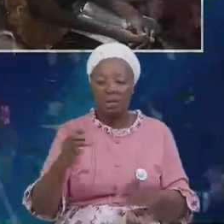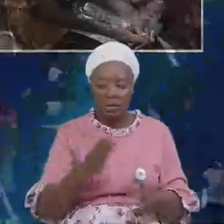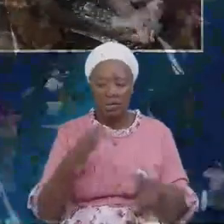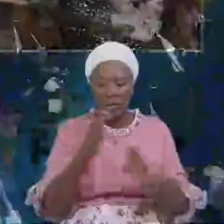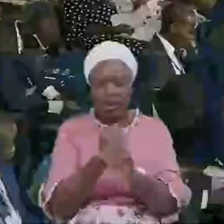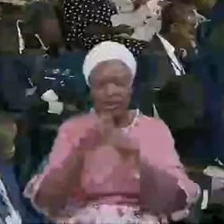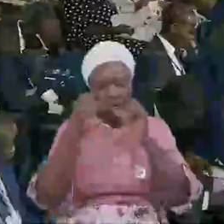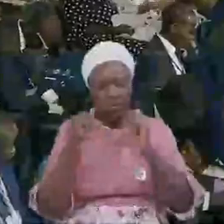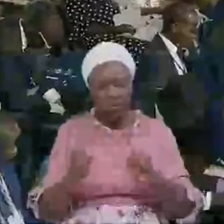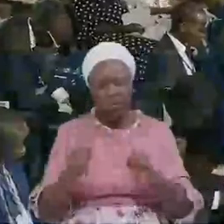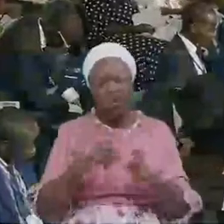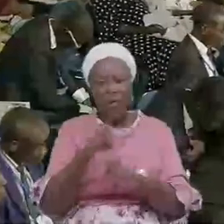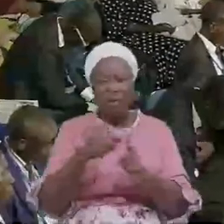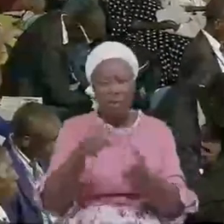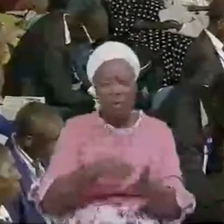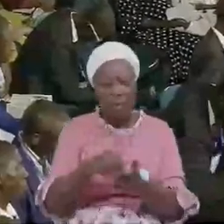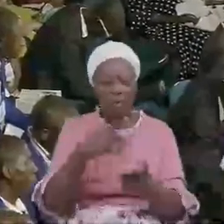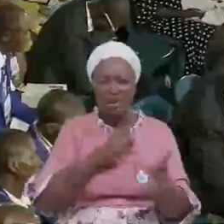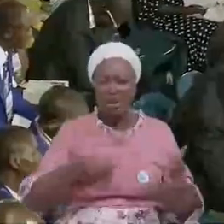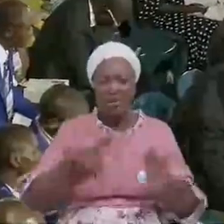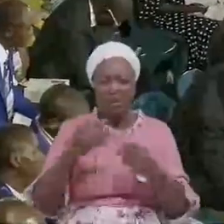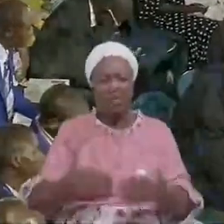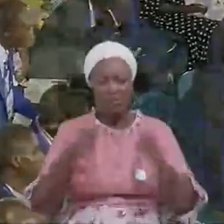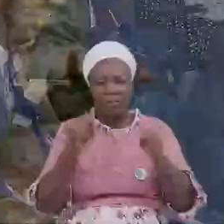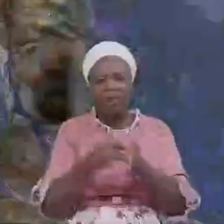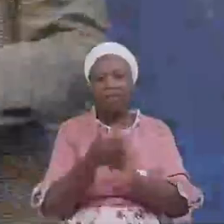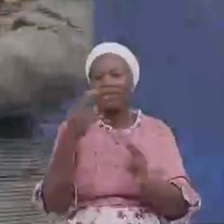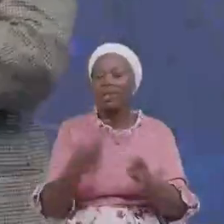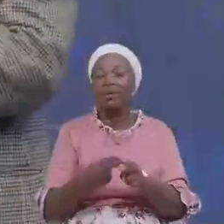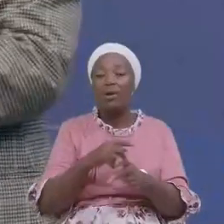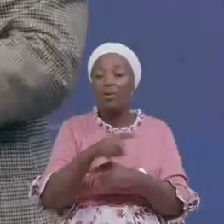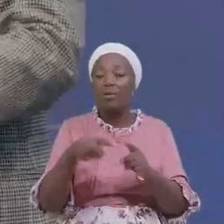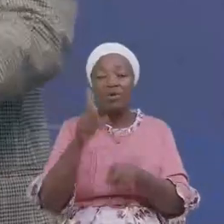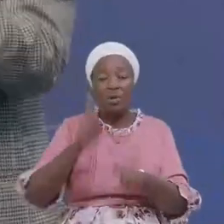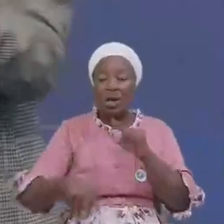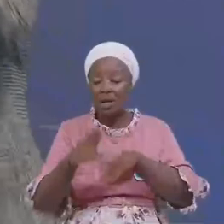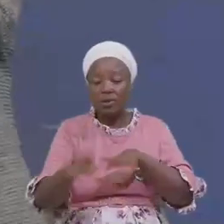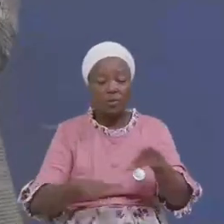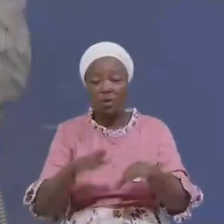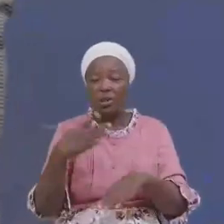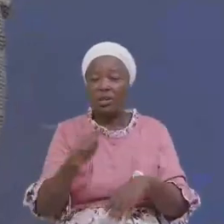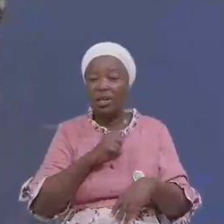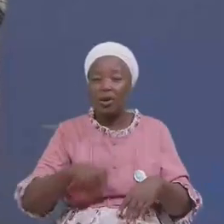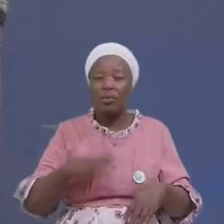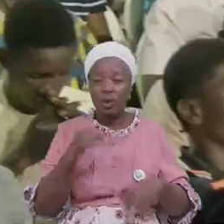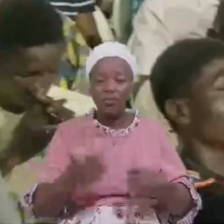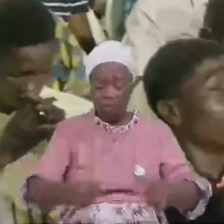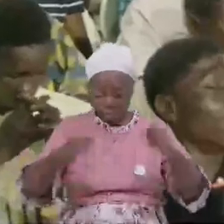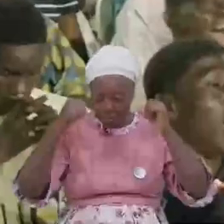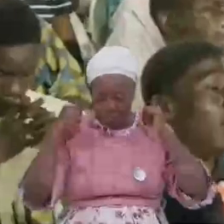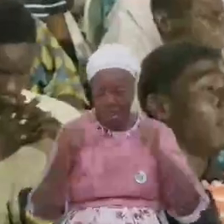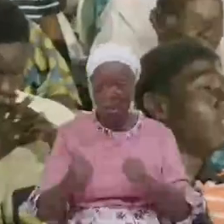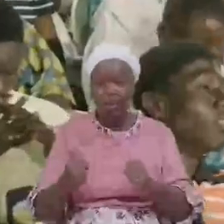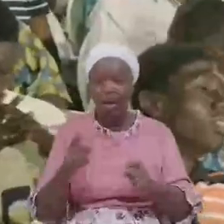force. Là où tu étais impotent, le Seigneur va te donner la puissance et la